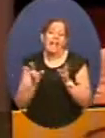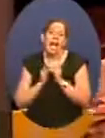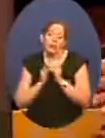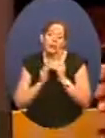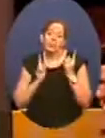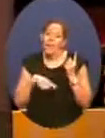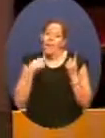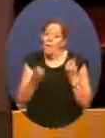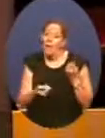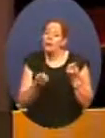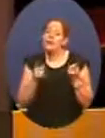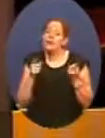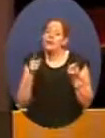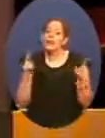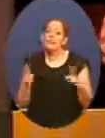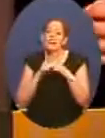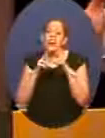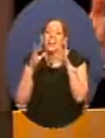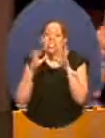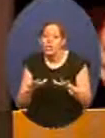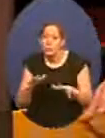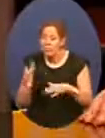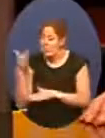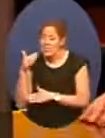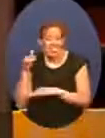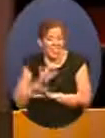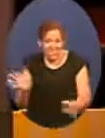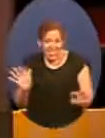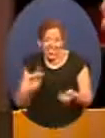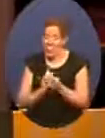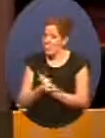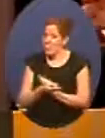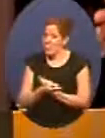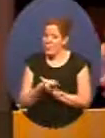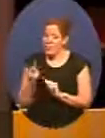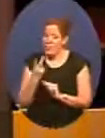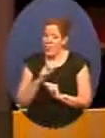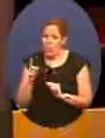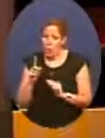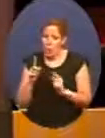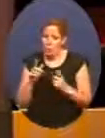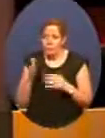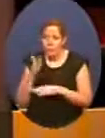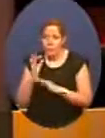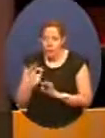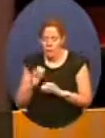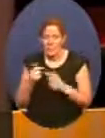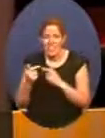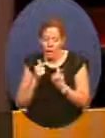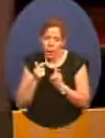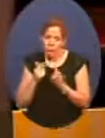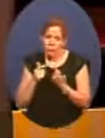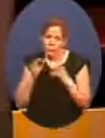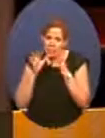צריך לומר שבצרפת אין אנטישמיות מצד המדינה, להפך. ודאי לא ממקרון או מאנשים אחרים, המדינה ממש נלחמת